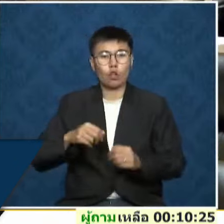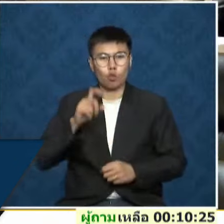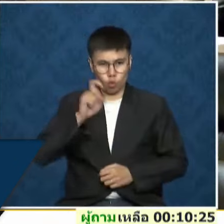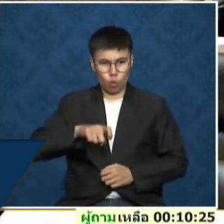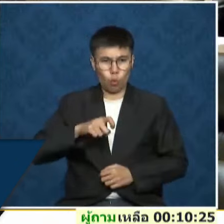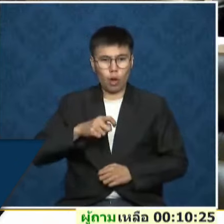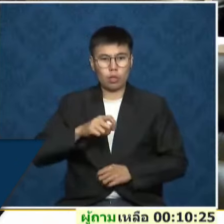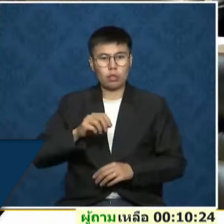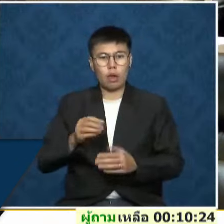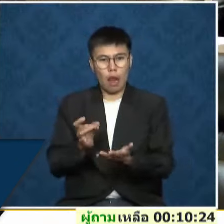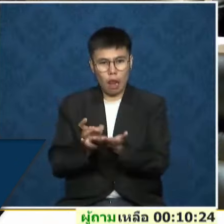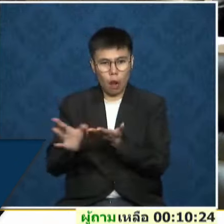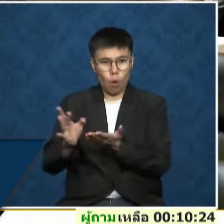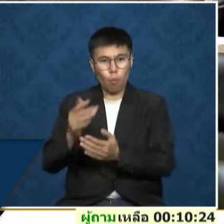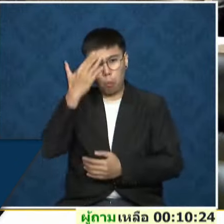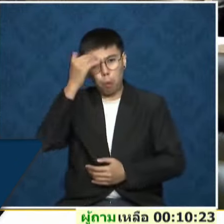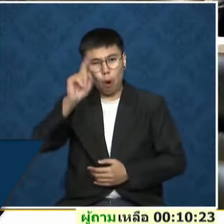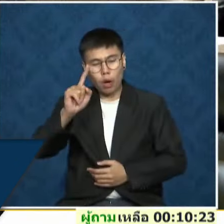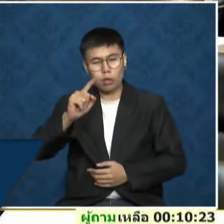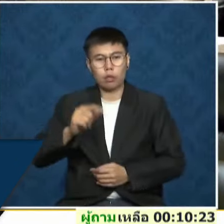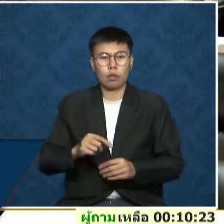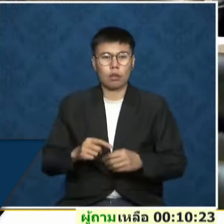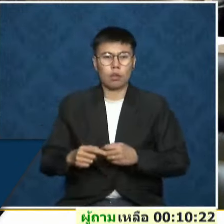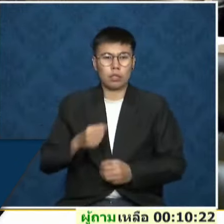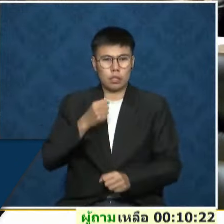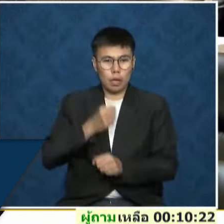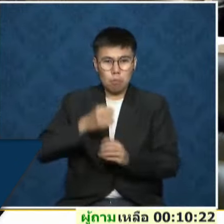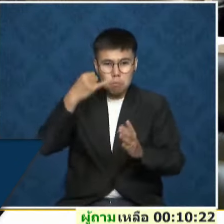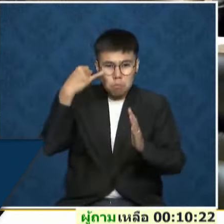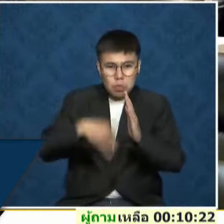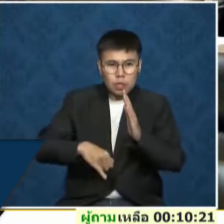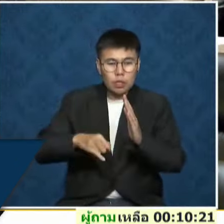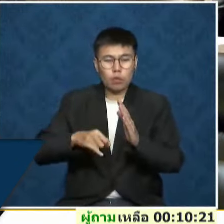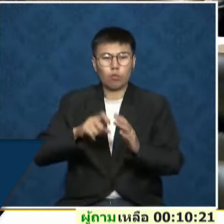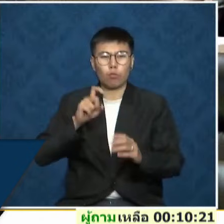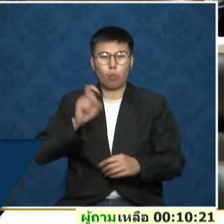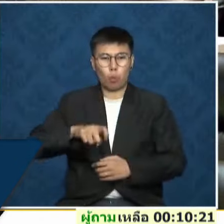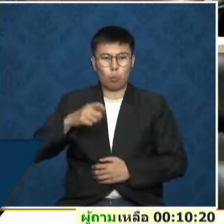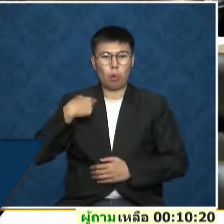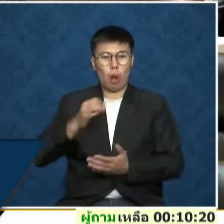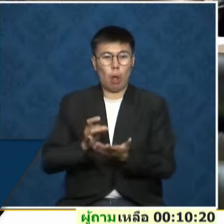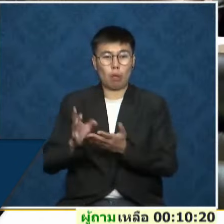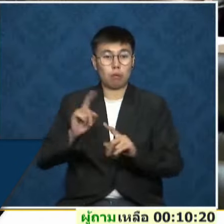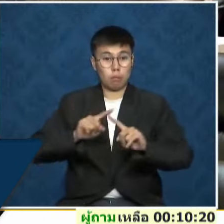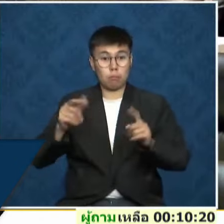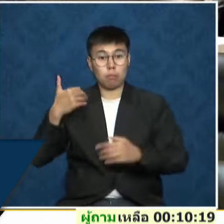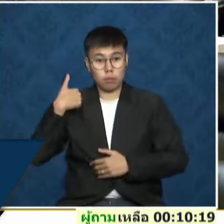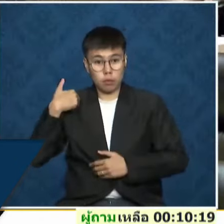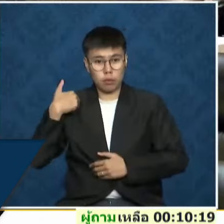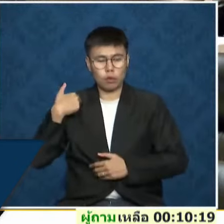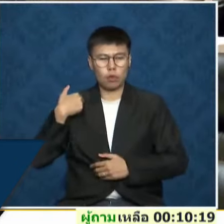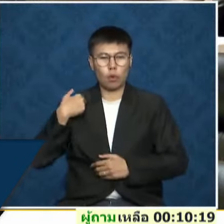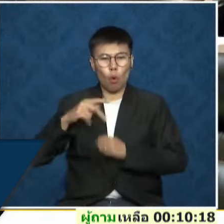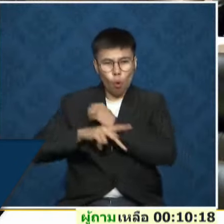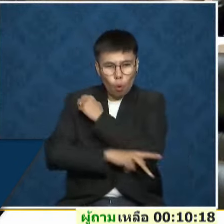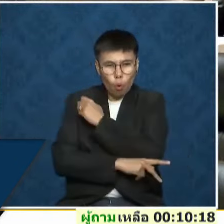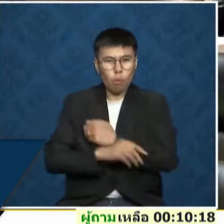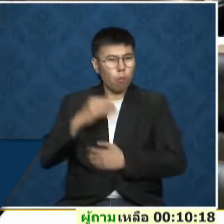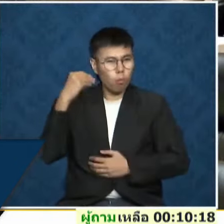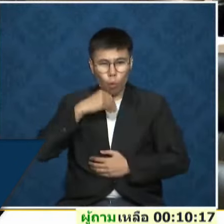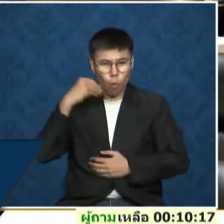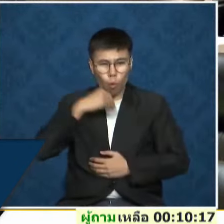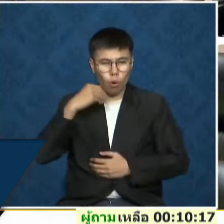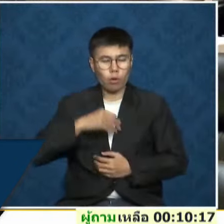ถานเดียวขนาดโทษร้ายแรงไล่ออกนะคะท่านบทลงโทษจะรุนแรงแล้วแต่ก็ยังมีกรณีทุจริตเกิดขึ้นทุ